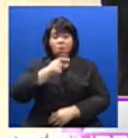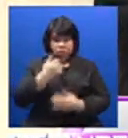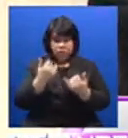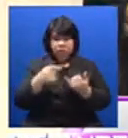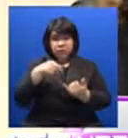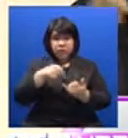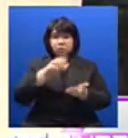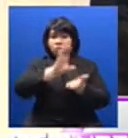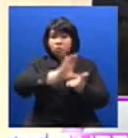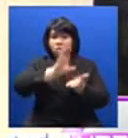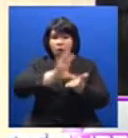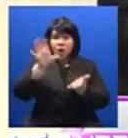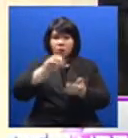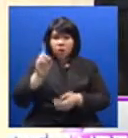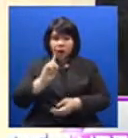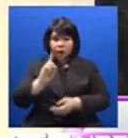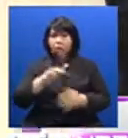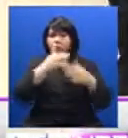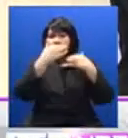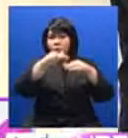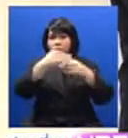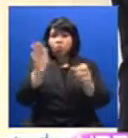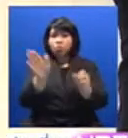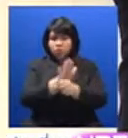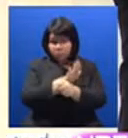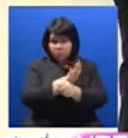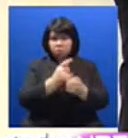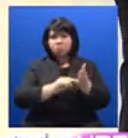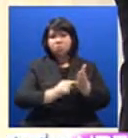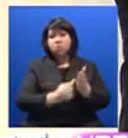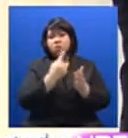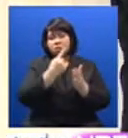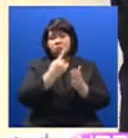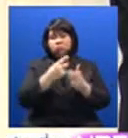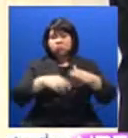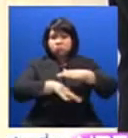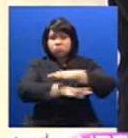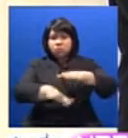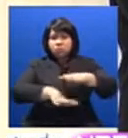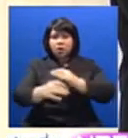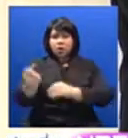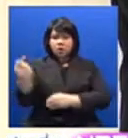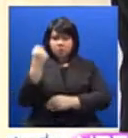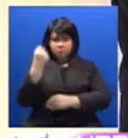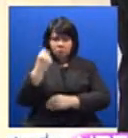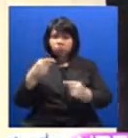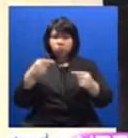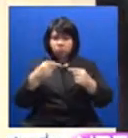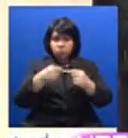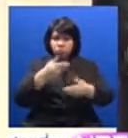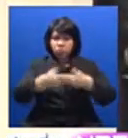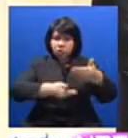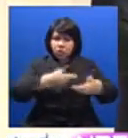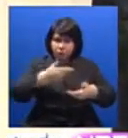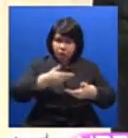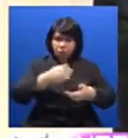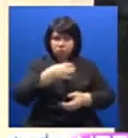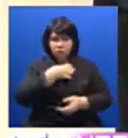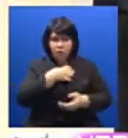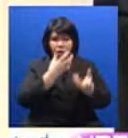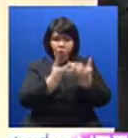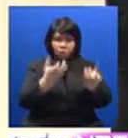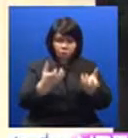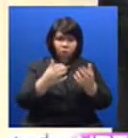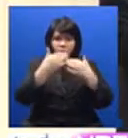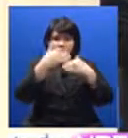าทำยังไงให้การส่งออกมาเต็มที่การส่งออกเต็มที่มันต้องเริ่มตั้งแต่การสร้างความเข้มแข็งเรื่องการตลาดนะทั้งดีมานด์ซัพพลายจะกำหนดกันยังไงเ